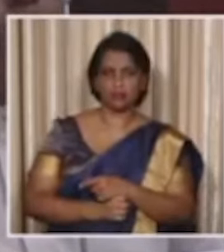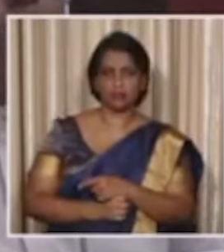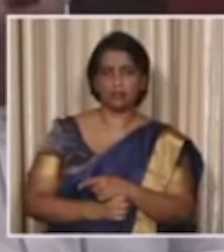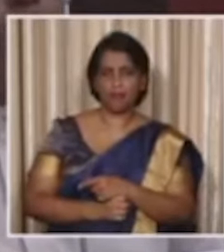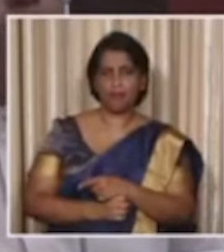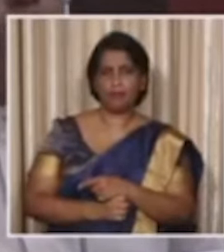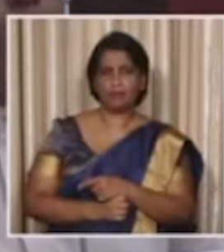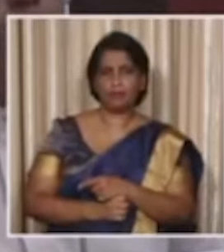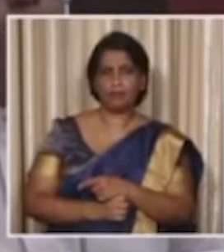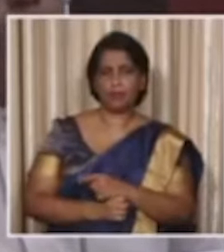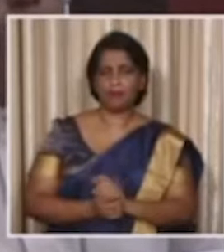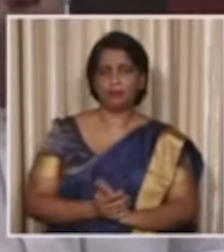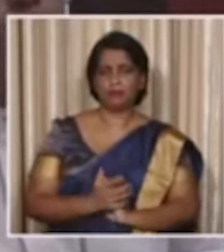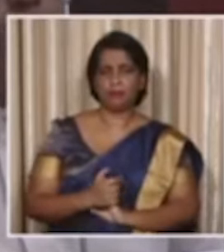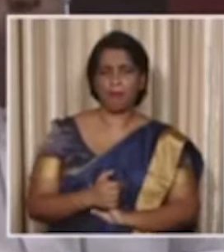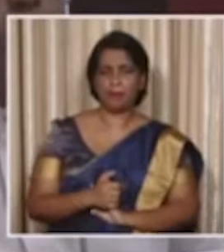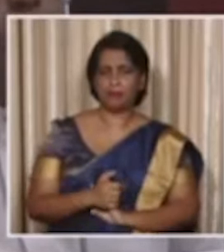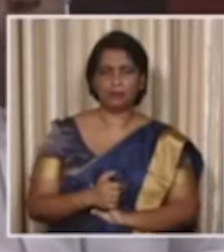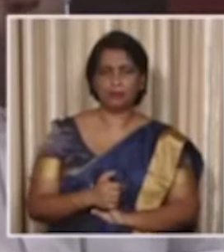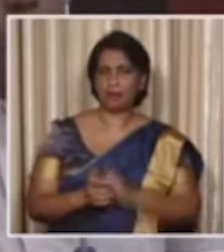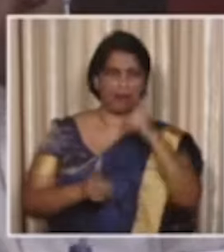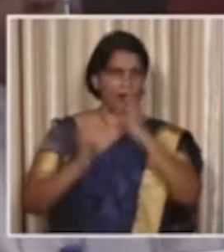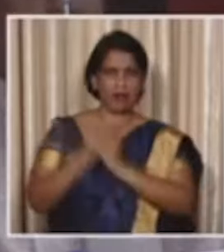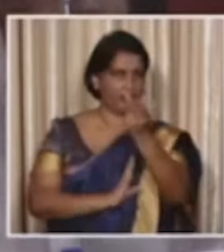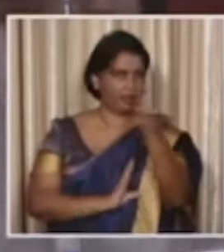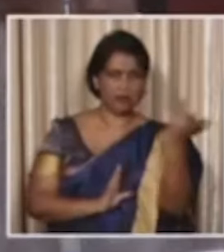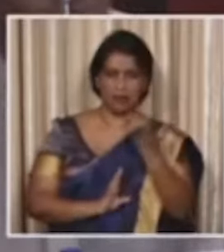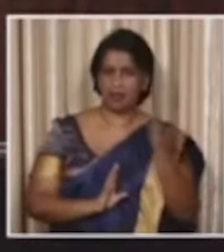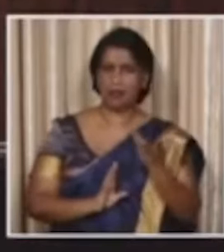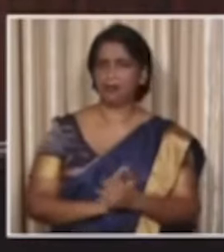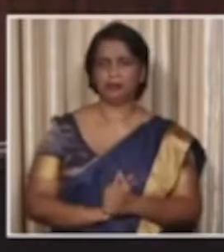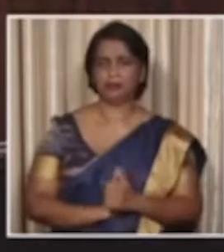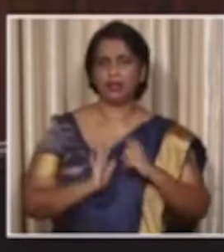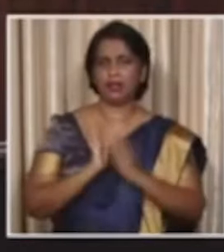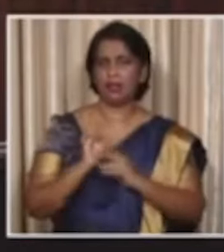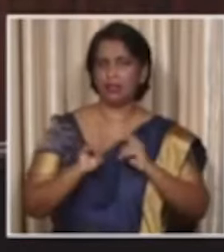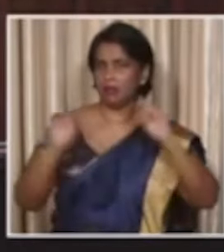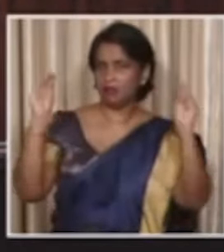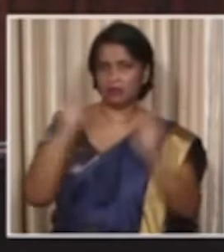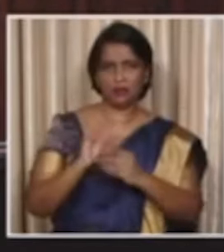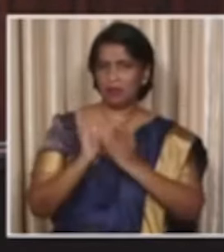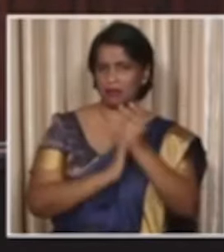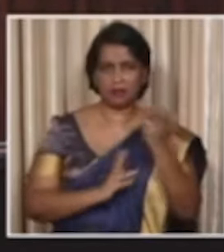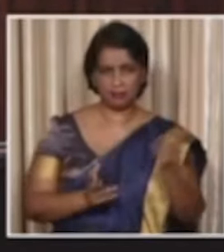right. You have no right to include the IMF agreement. බොහොම සිතේ ඔබතුමාට. ශයන් සිංහ මහත්මයා ඔබතුමා